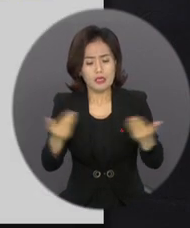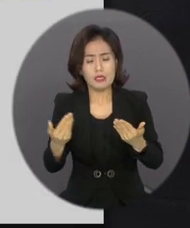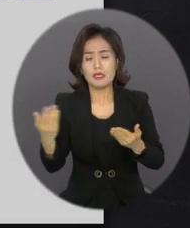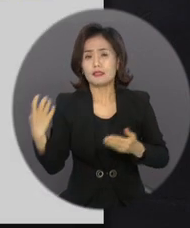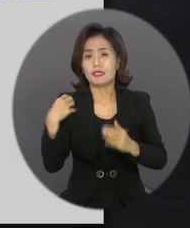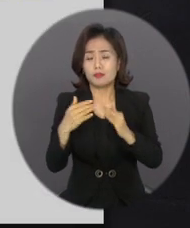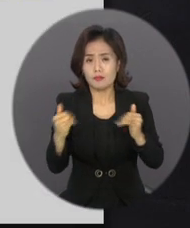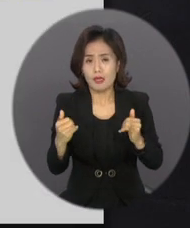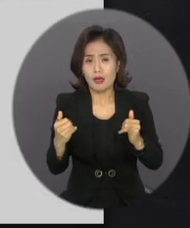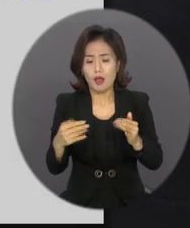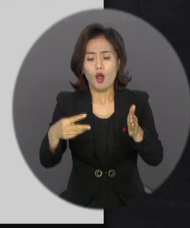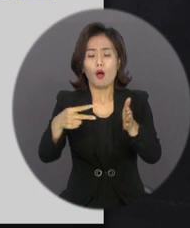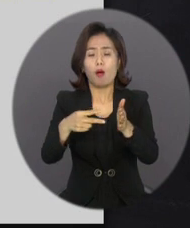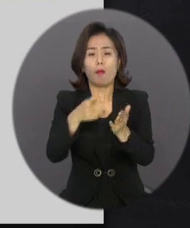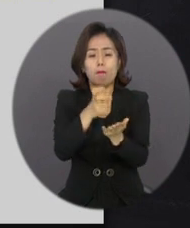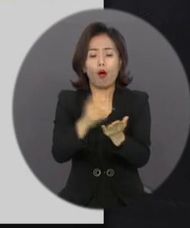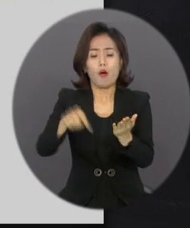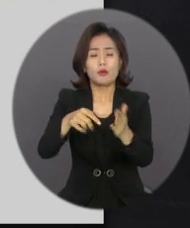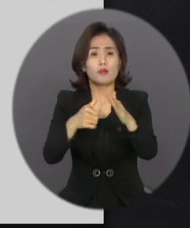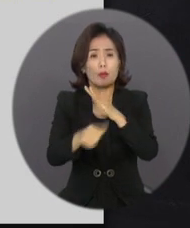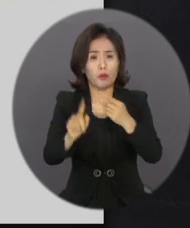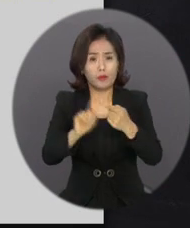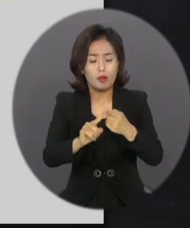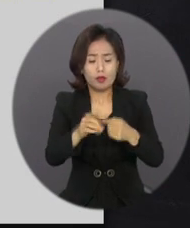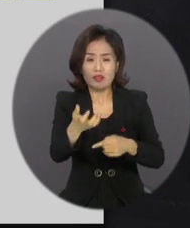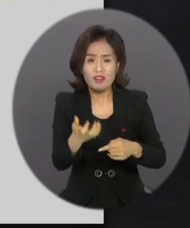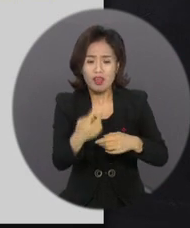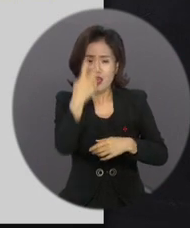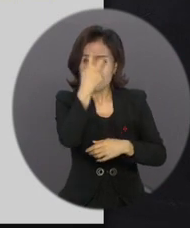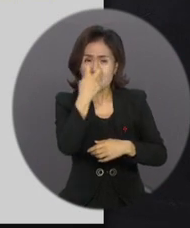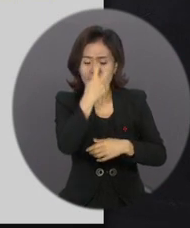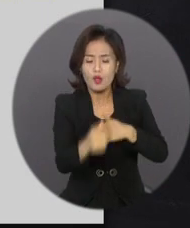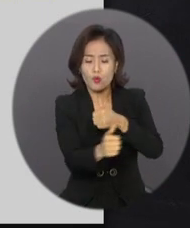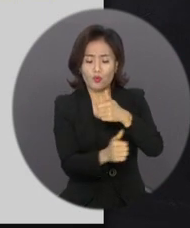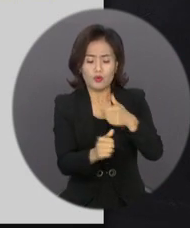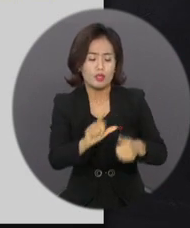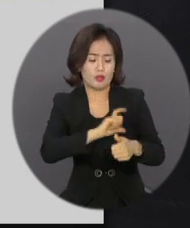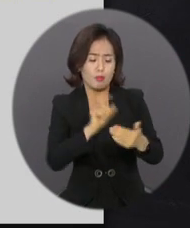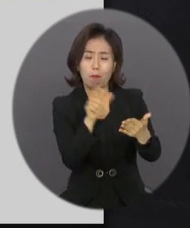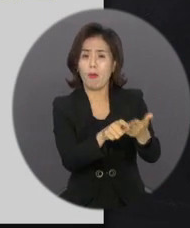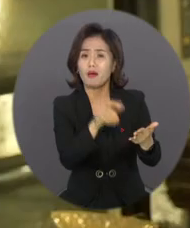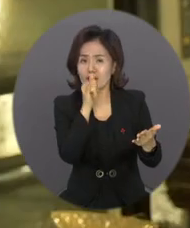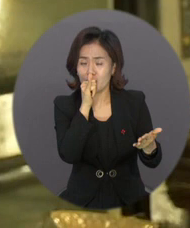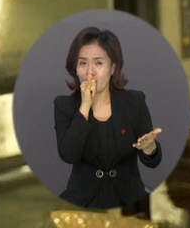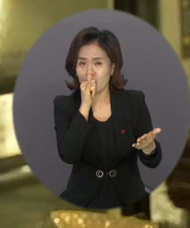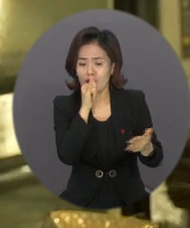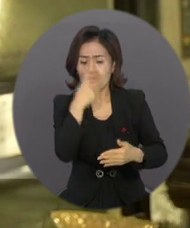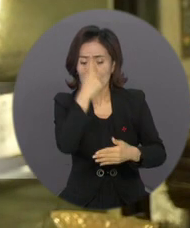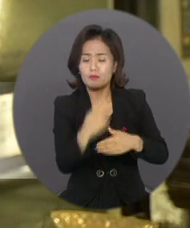집행자 즉 법인 대표기업 자리에 당시 예선 심사위원인 김모 씨의 이름이 나와 있습니다